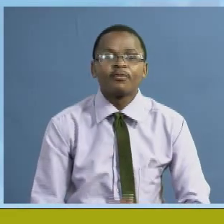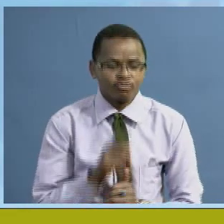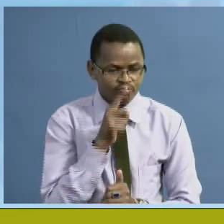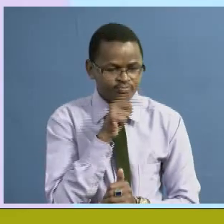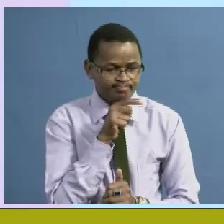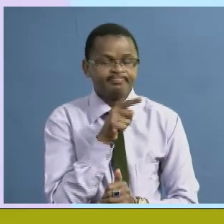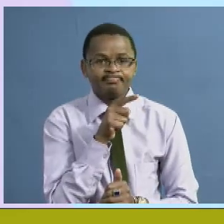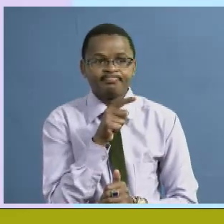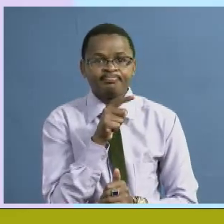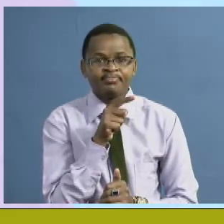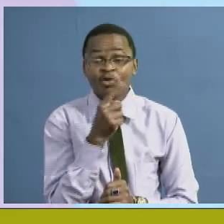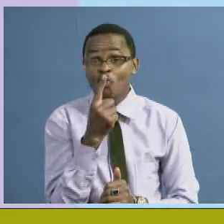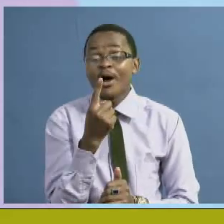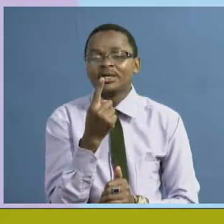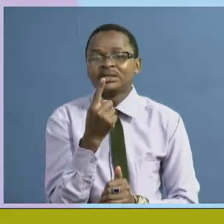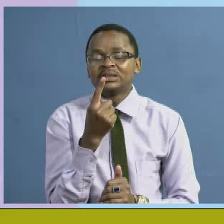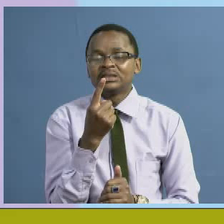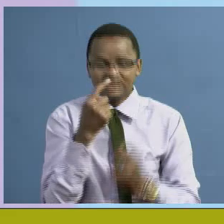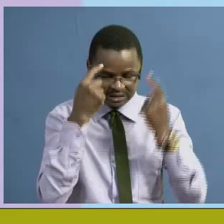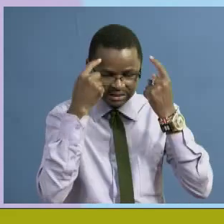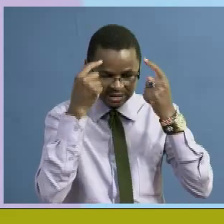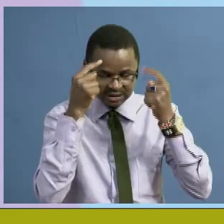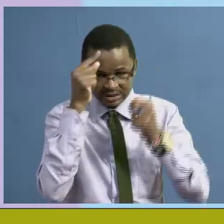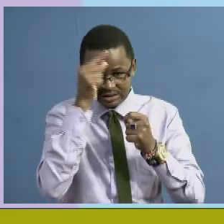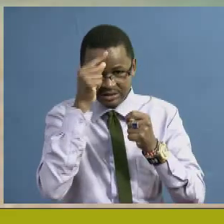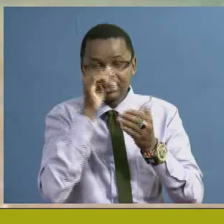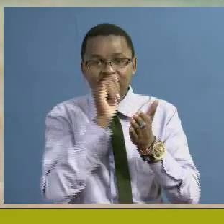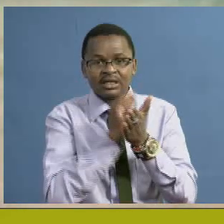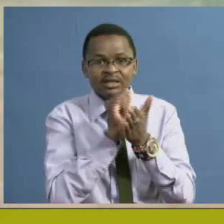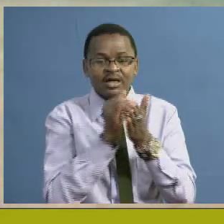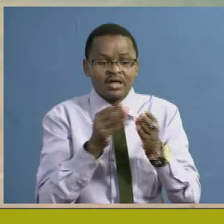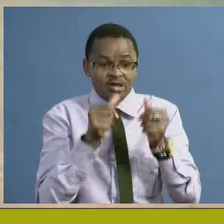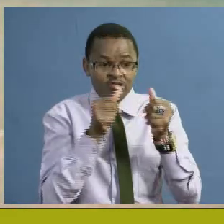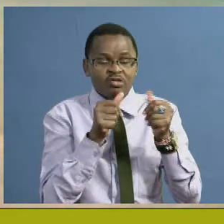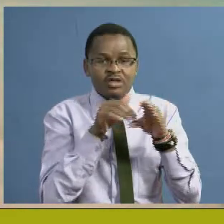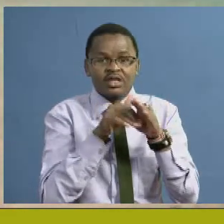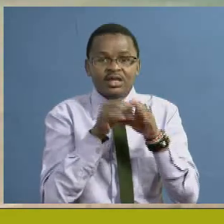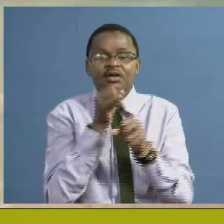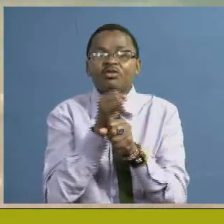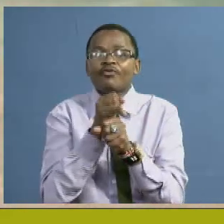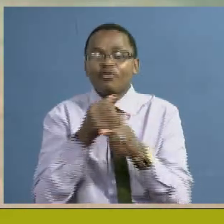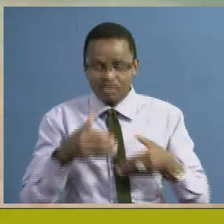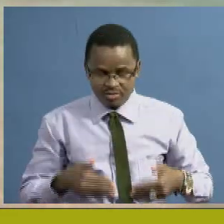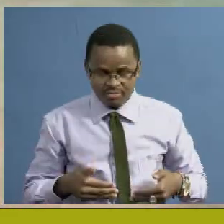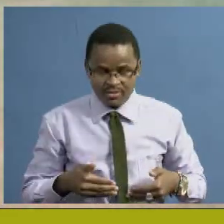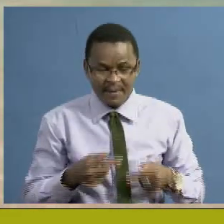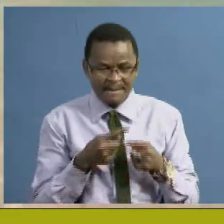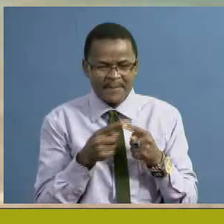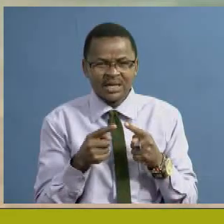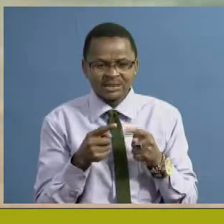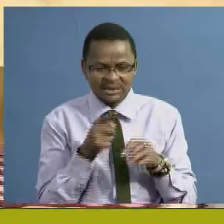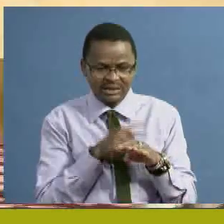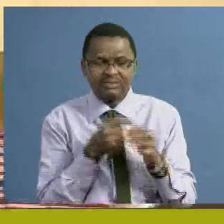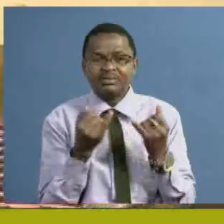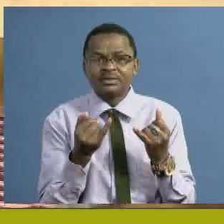Kukamilika kwa mradi huu utakuwa mojawapo wa mafanikio ya serikali ambayo ni kusuluhisha swala la ajira kwa vijana. Lakini wakati